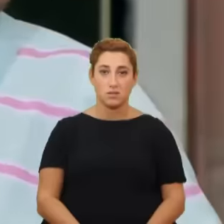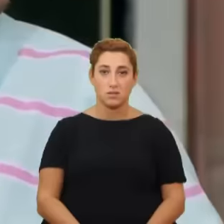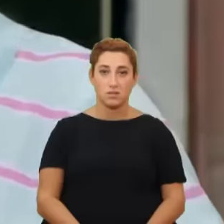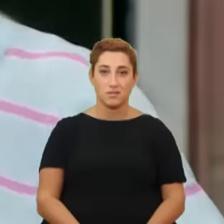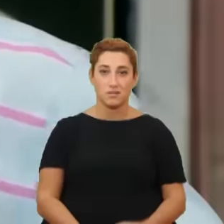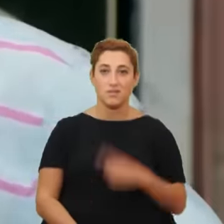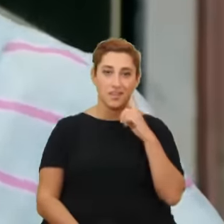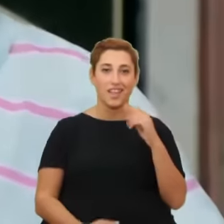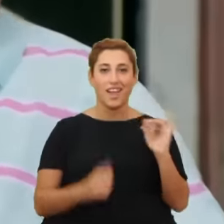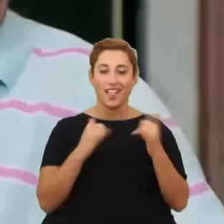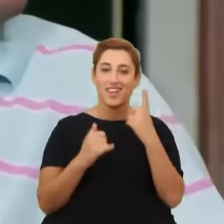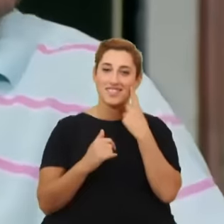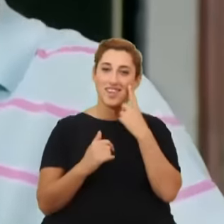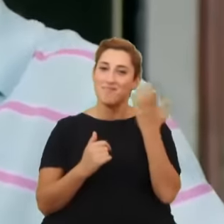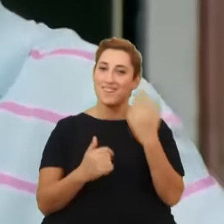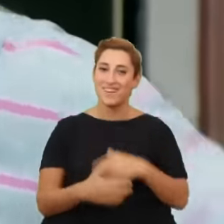Ha. Allah eğlenceye bak.